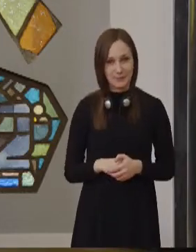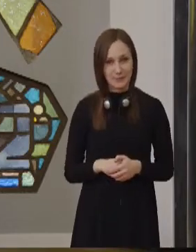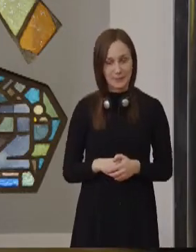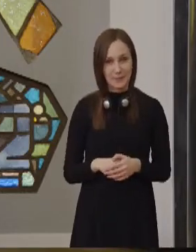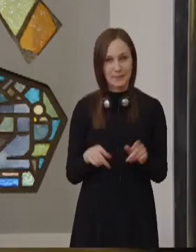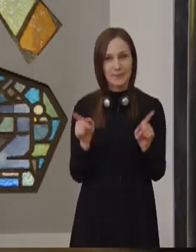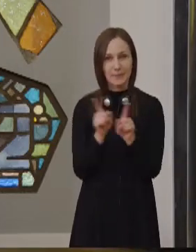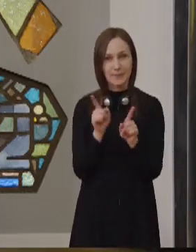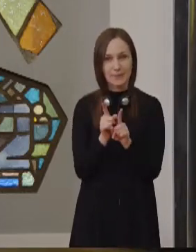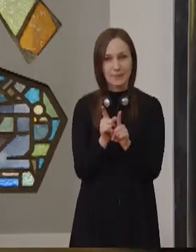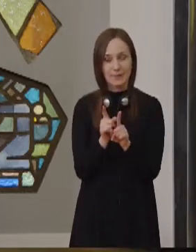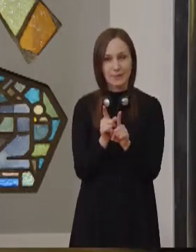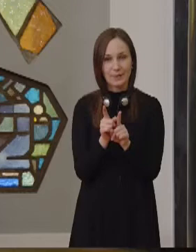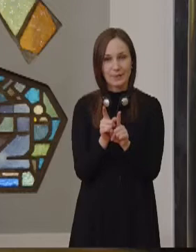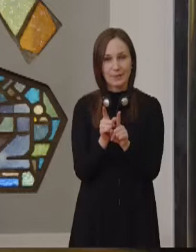galite